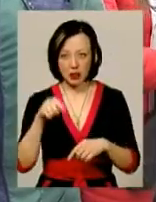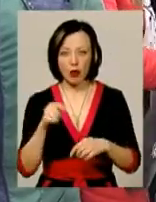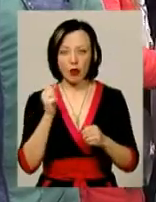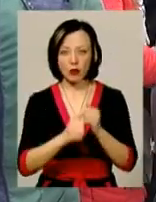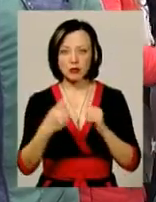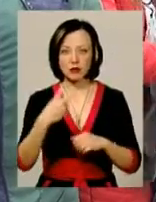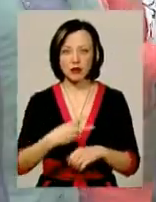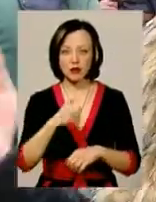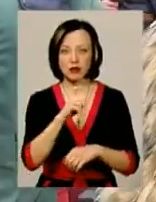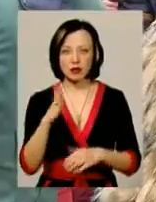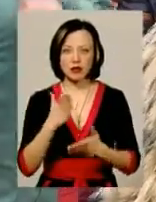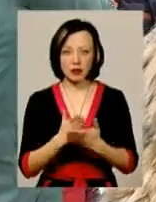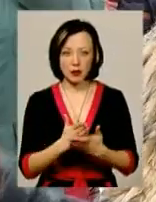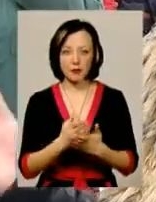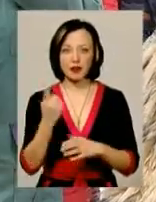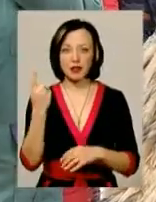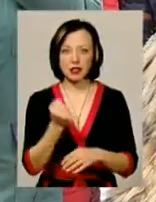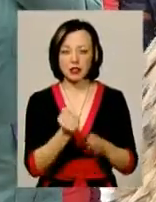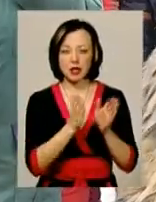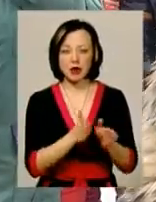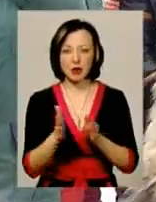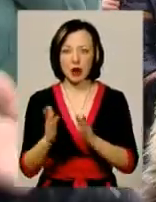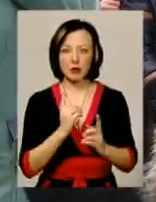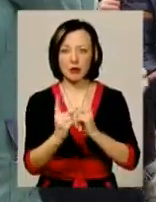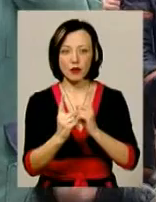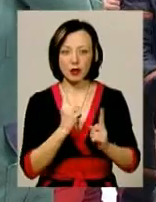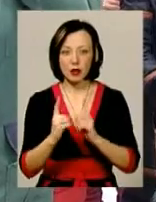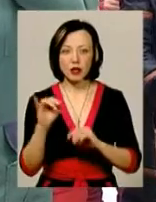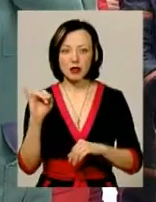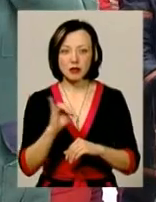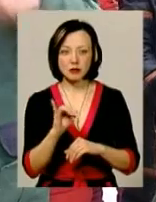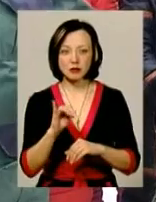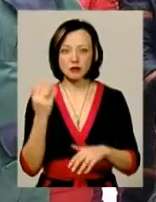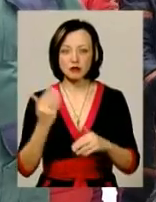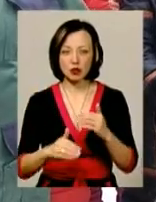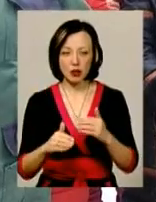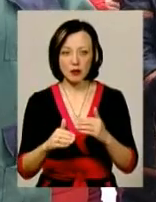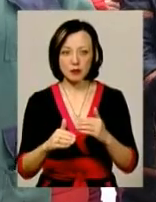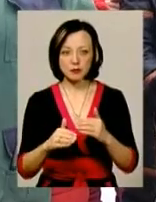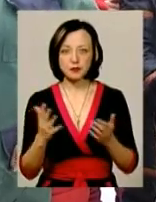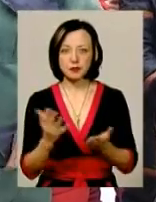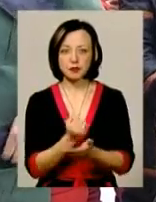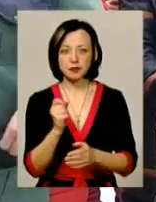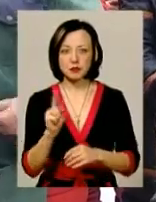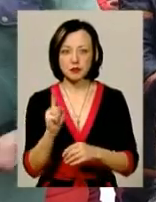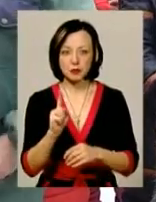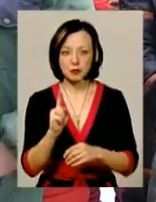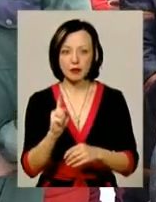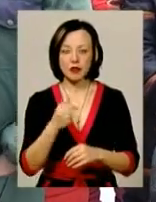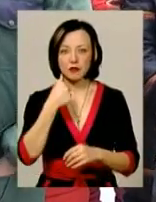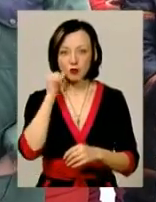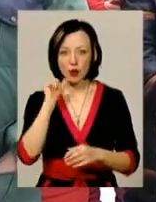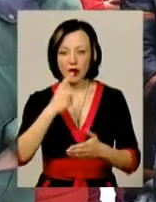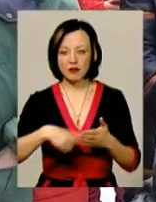20 хвилин він там є, вони тиждень регулярно походили і вже виходить, що вже все